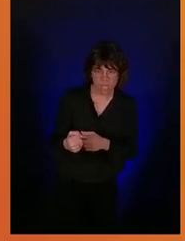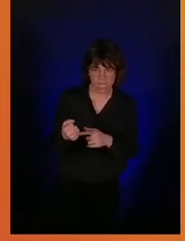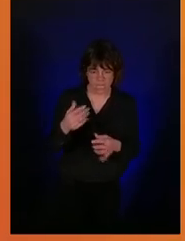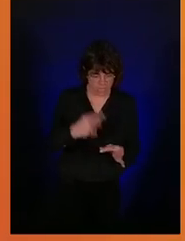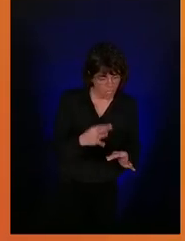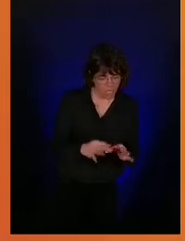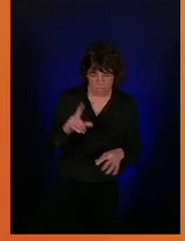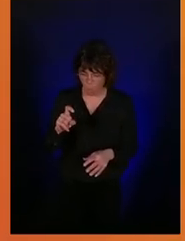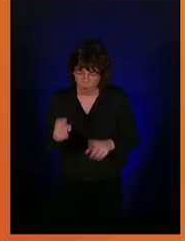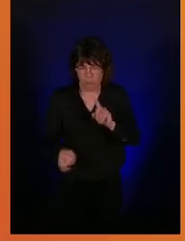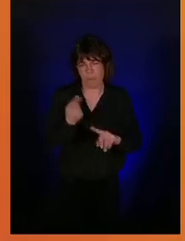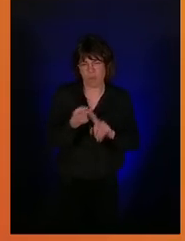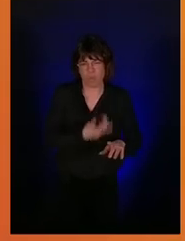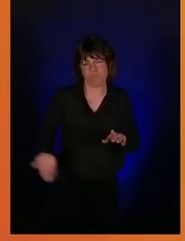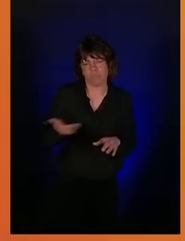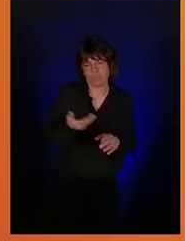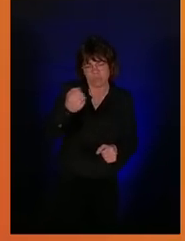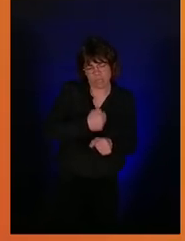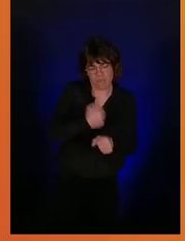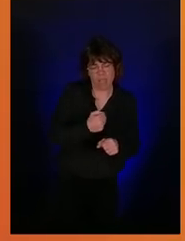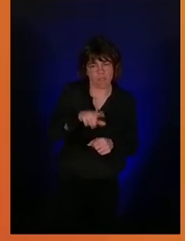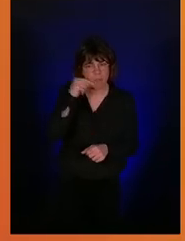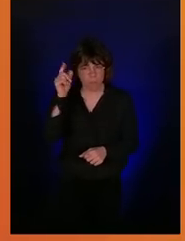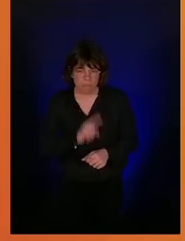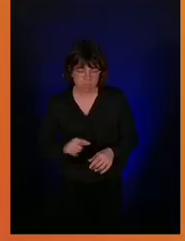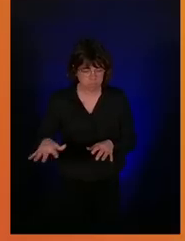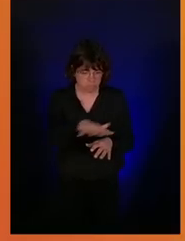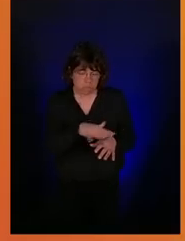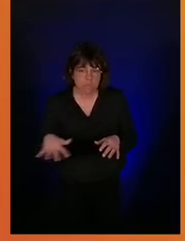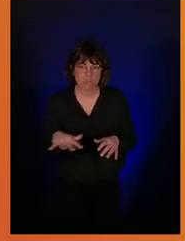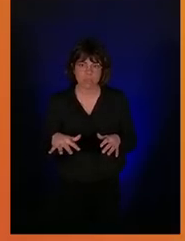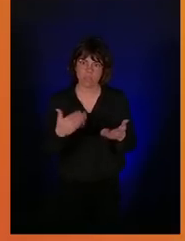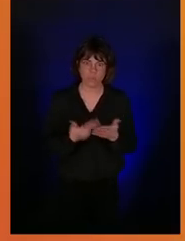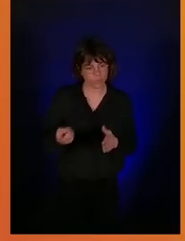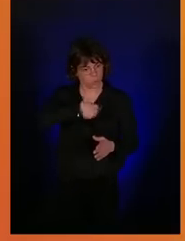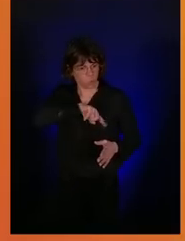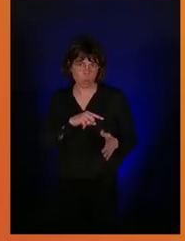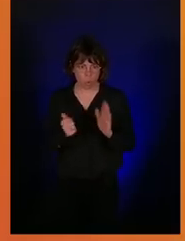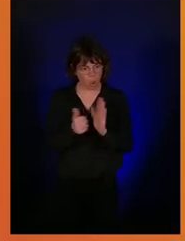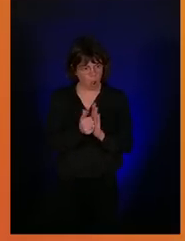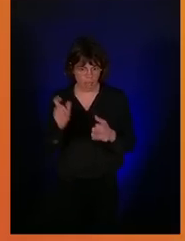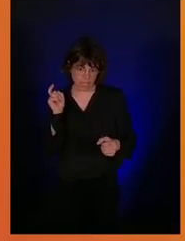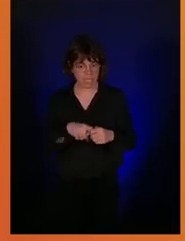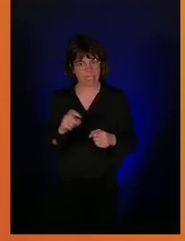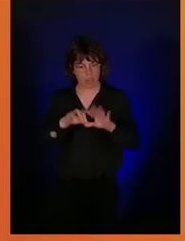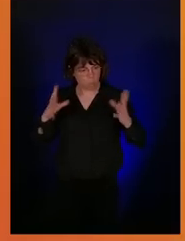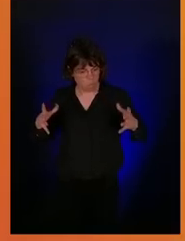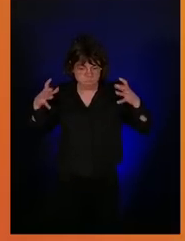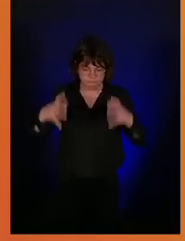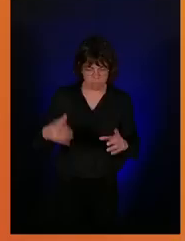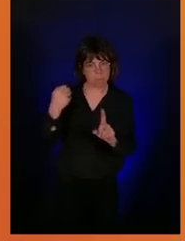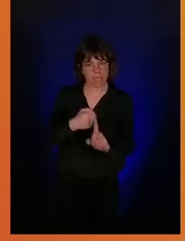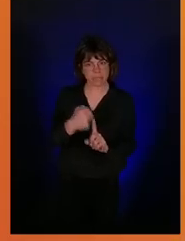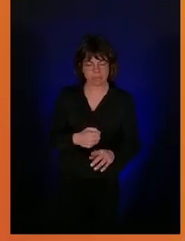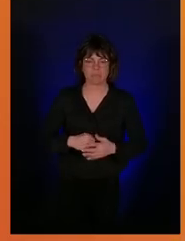l'eau, essentiels et vitaux pour les travailleurs et travailleuses, concerne donc notre syndicat de lutte et de masse.